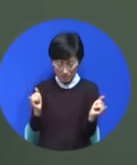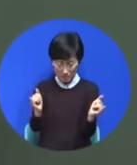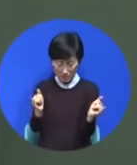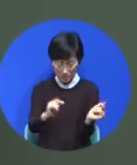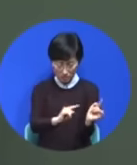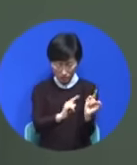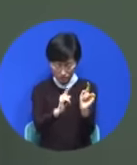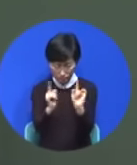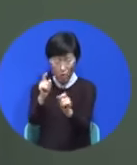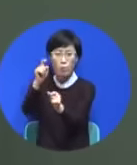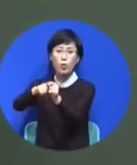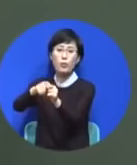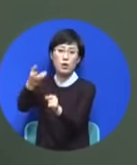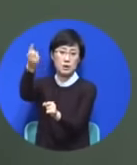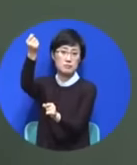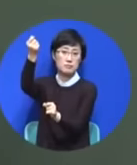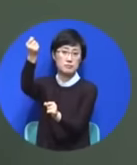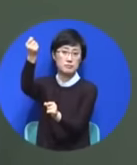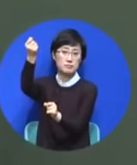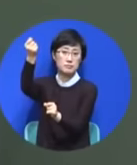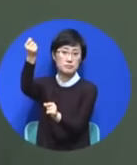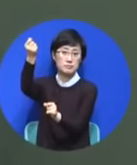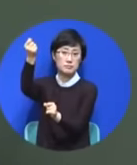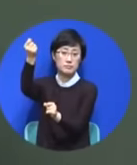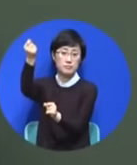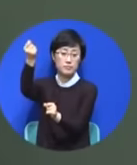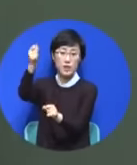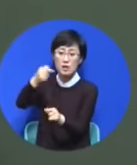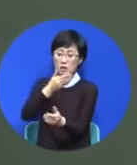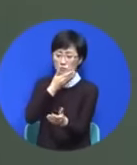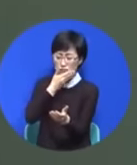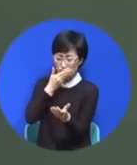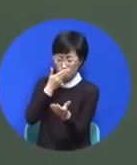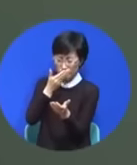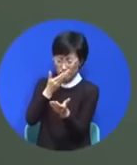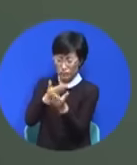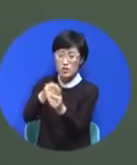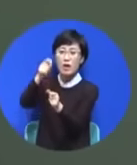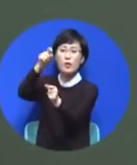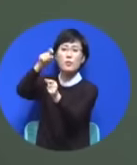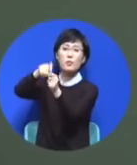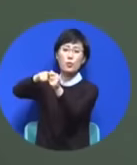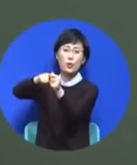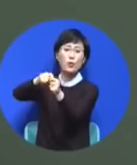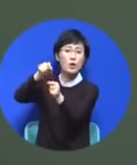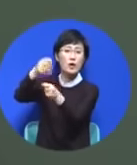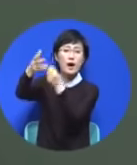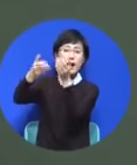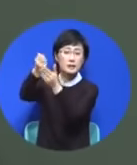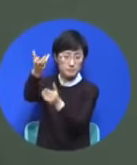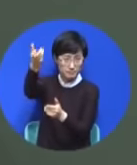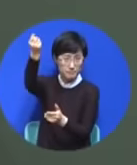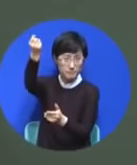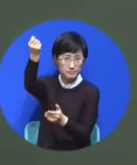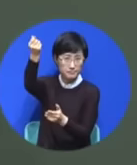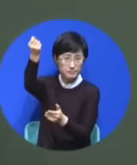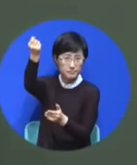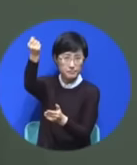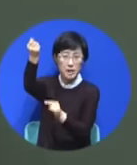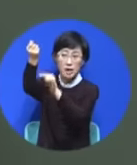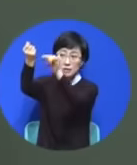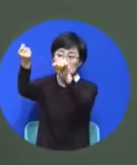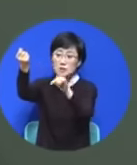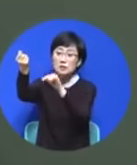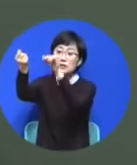겁니다 아무도 모르는 중요한 목표를 하나님은 가지고 계신 겁니다 그